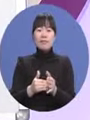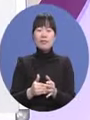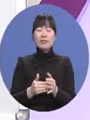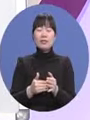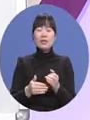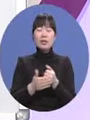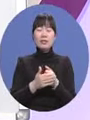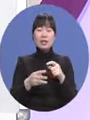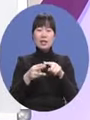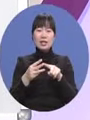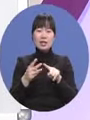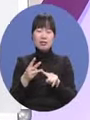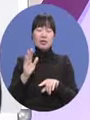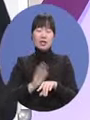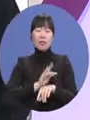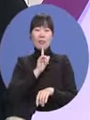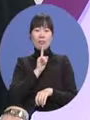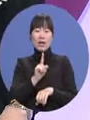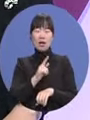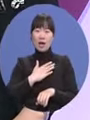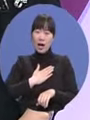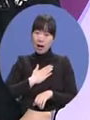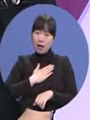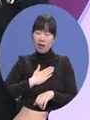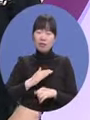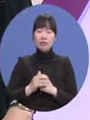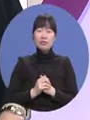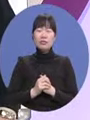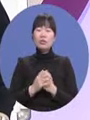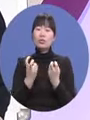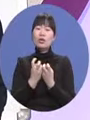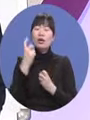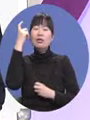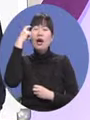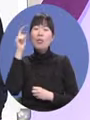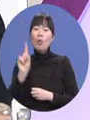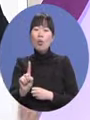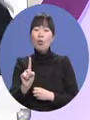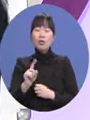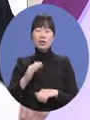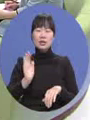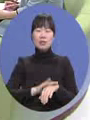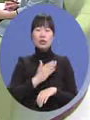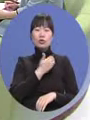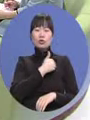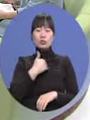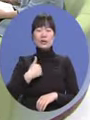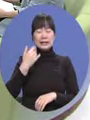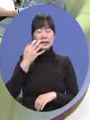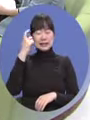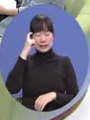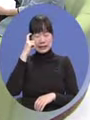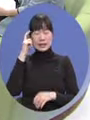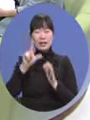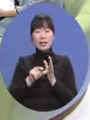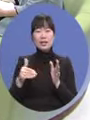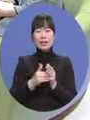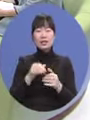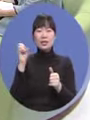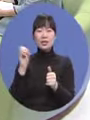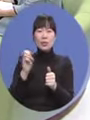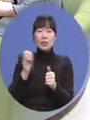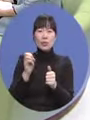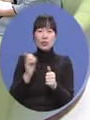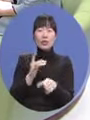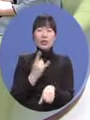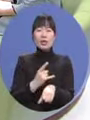너는 잘못한 것이다. 분명히 알겠느냐? 어떻게 생각하느냐? 잘못을 충분히 인지할 때까지 얘기 또 하고 또 해야